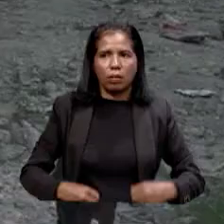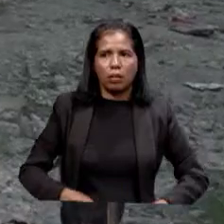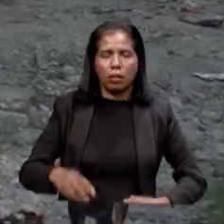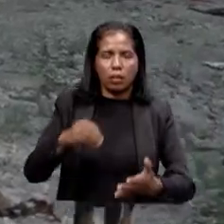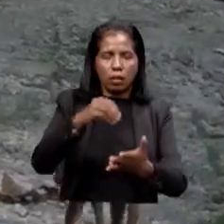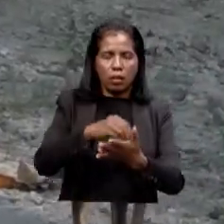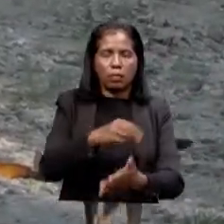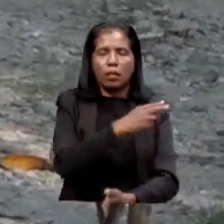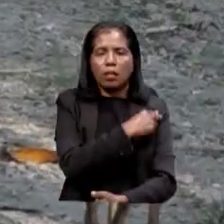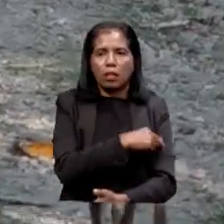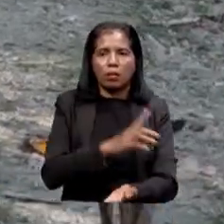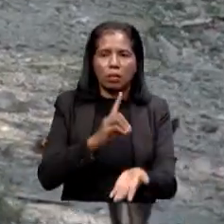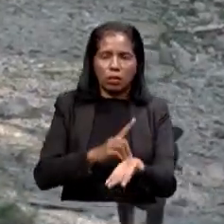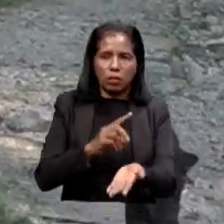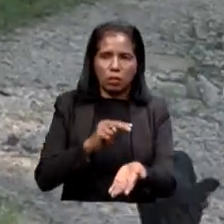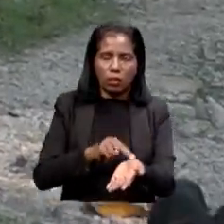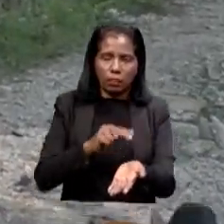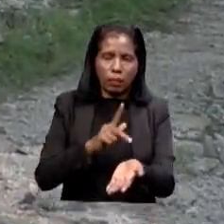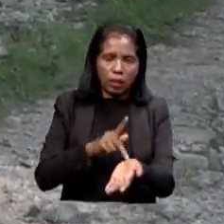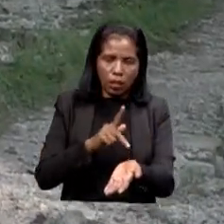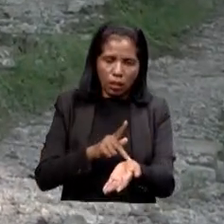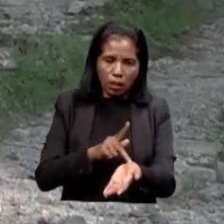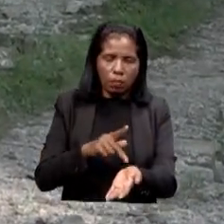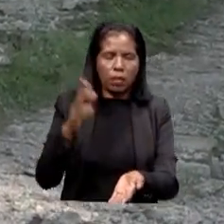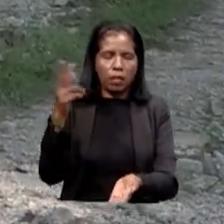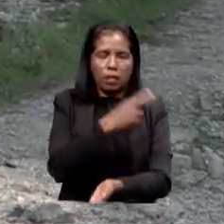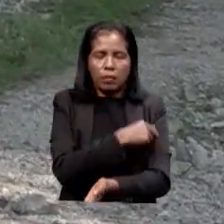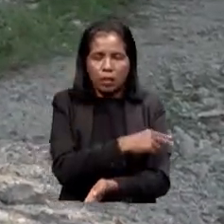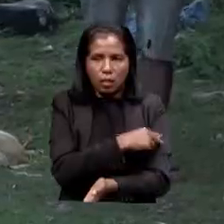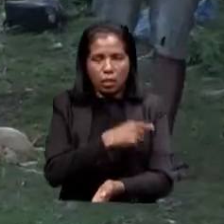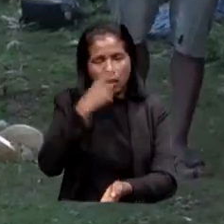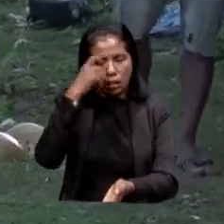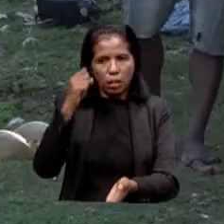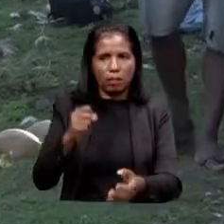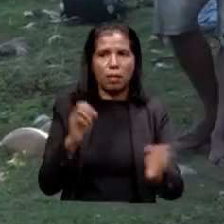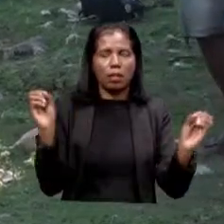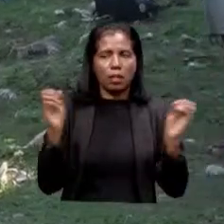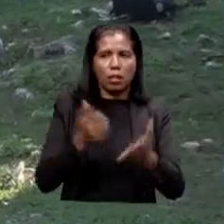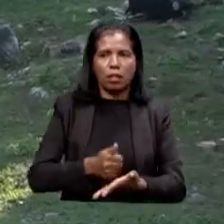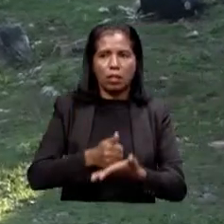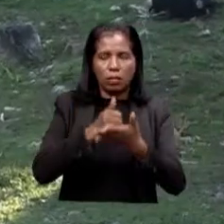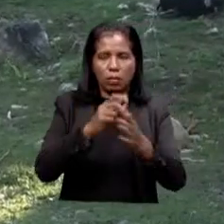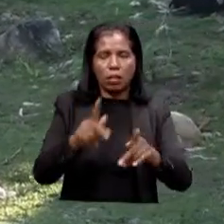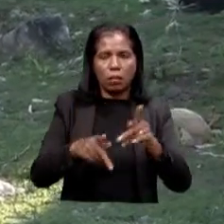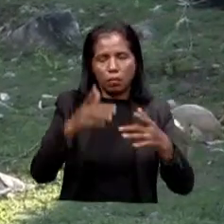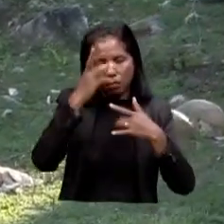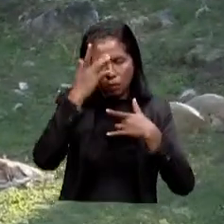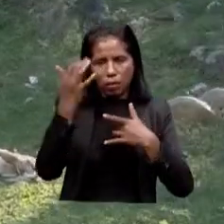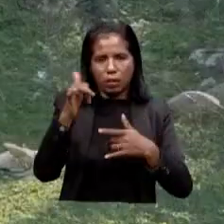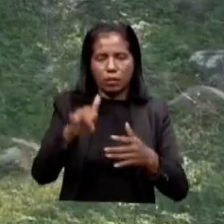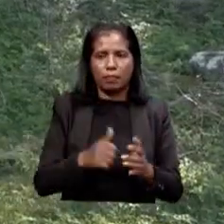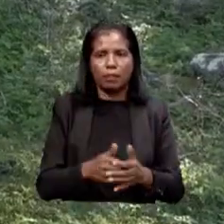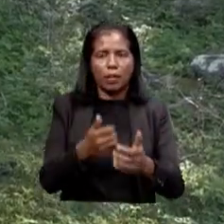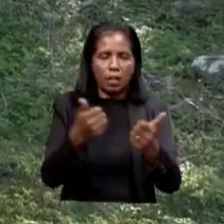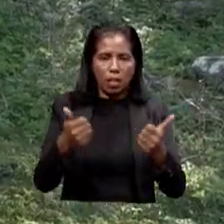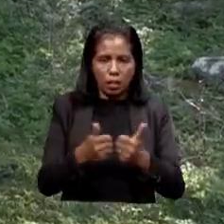posto Saudi i aldeia desa Gua, tamba pessoal Saudi ha posto refere la iha atu atende e mamora siram. Temai aldeia desa Gua